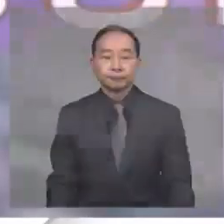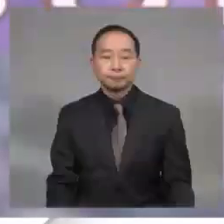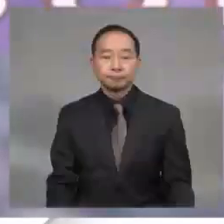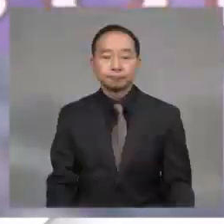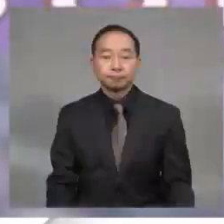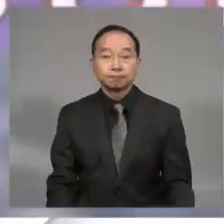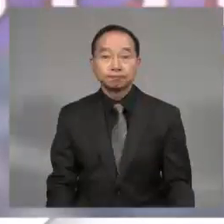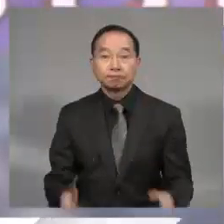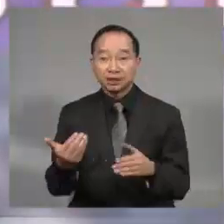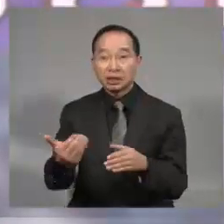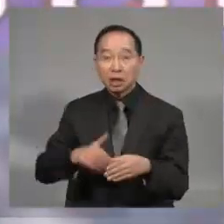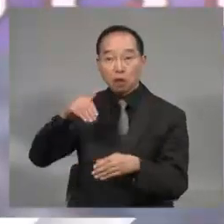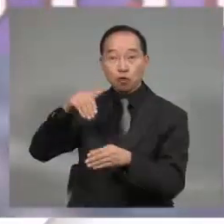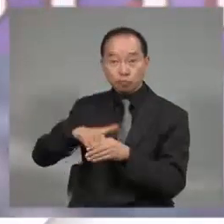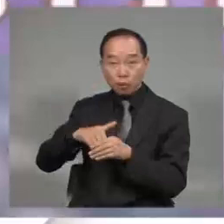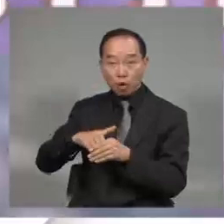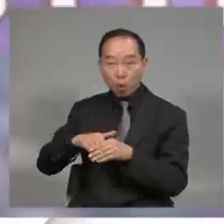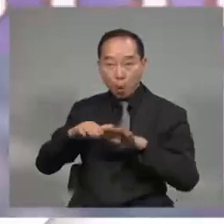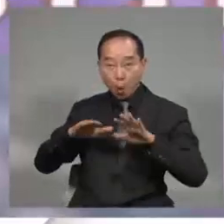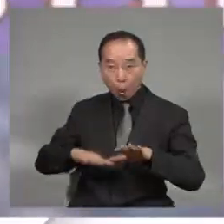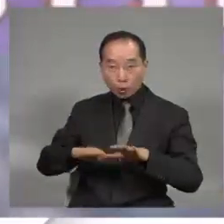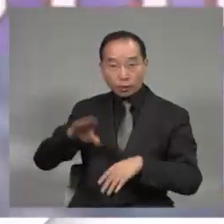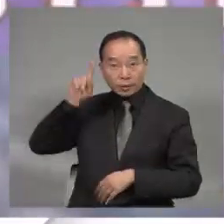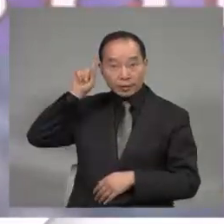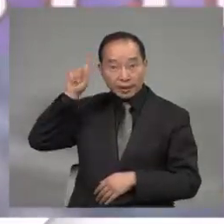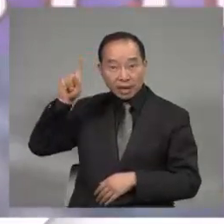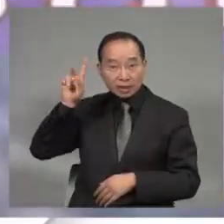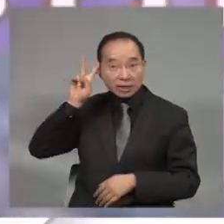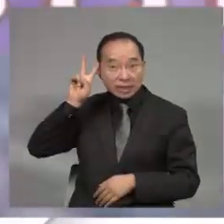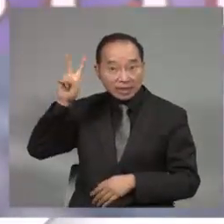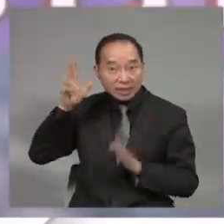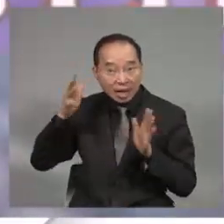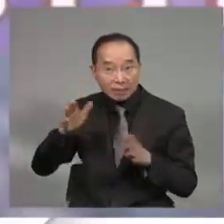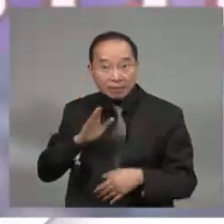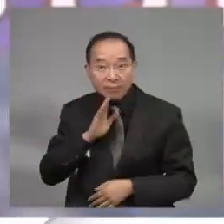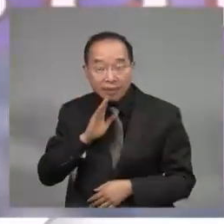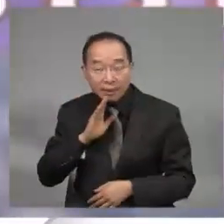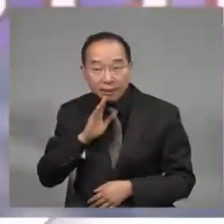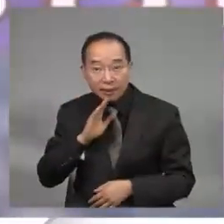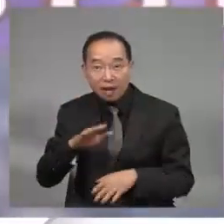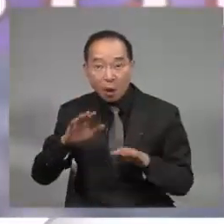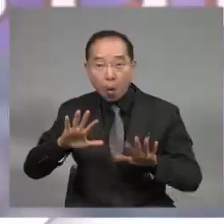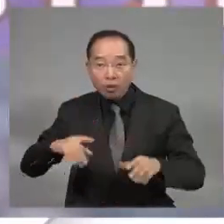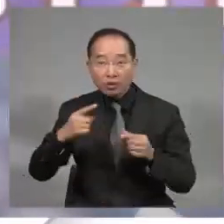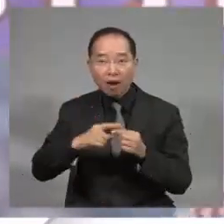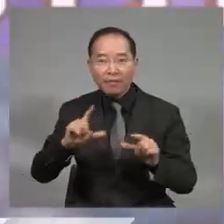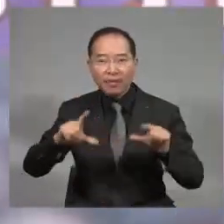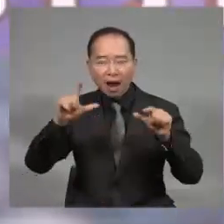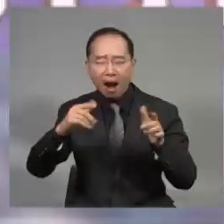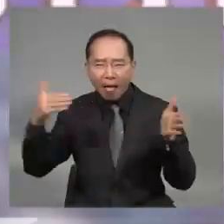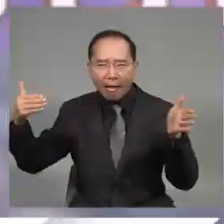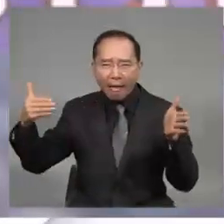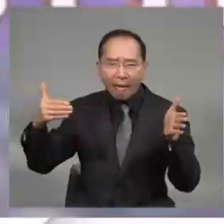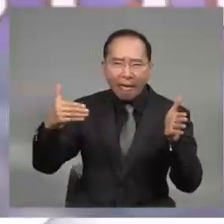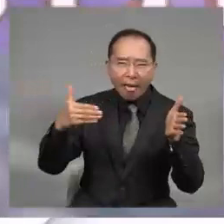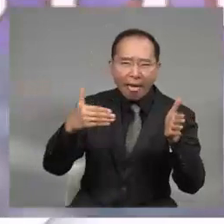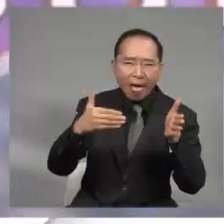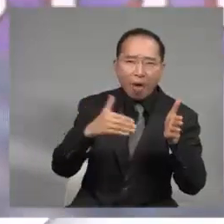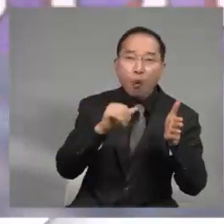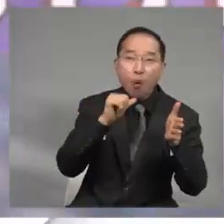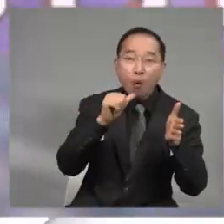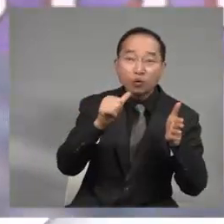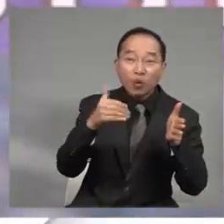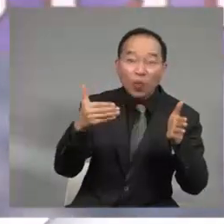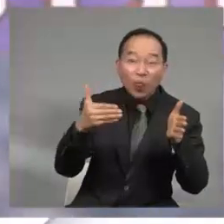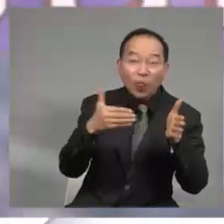자, 사전투표 첫날인 오늘인데요. 벌써 이제 5분여 채 남지 않았습니다. 이번에는 대구에 위치한 사전투표소 현장으로 한번